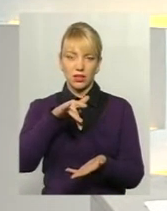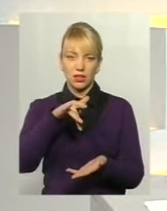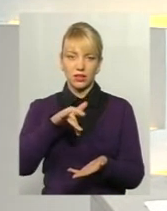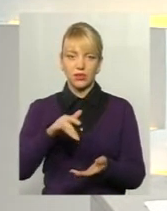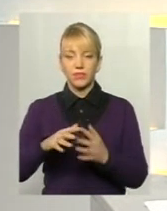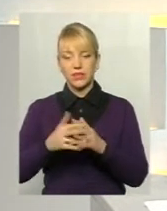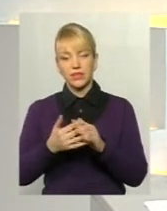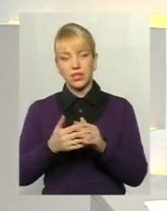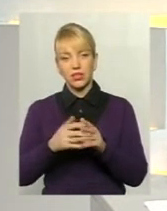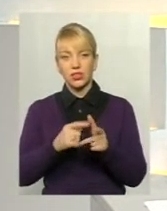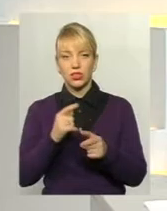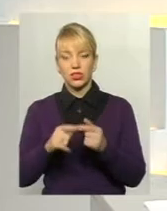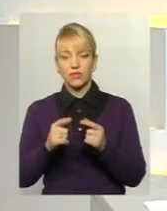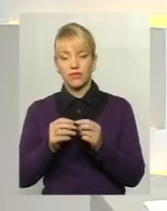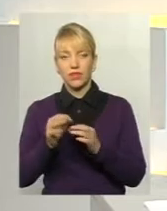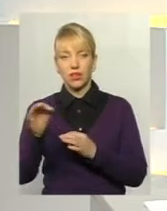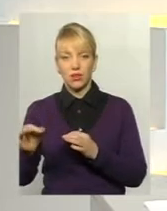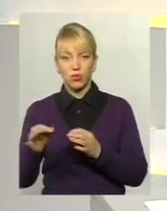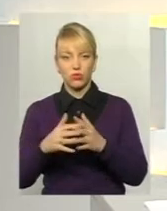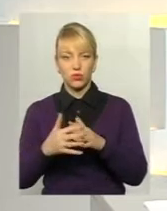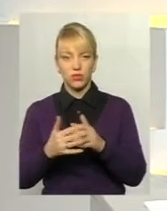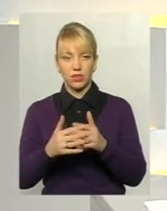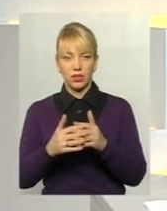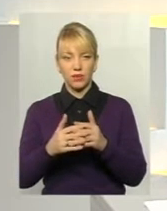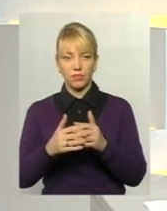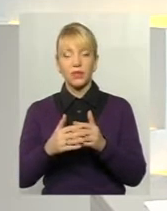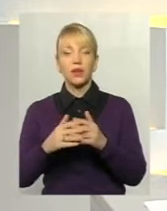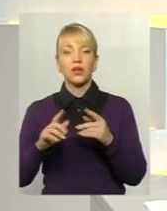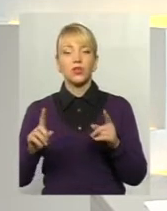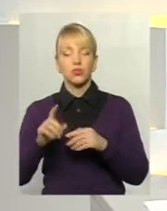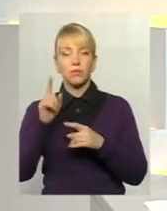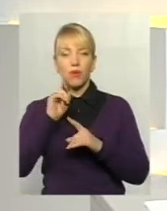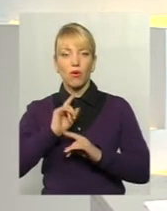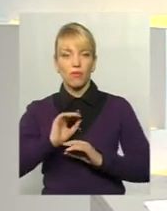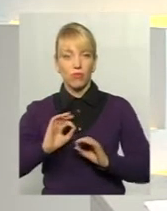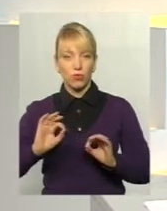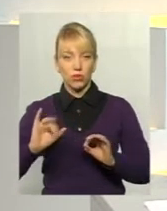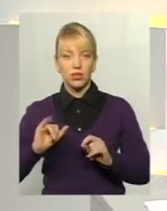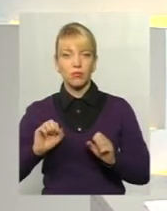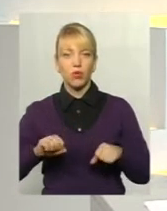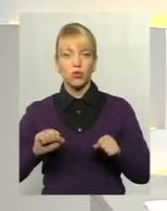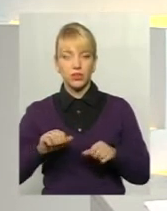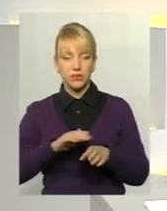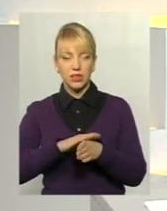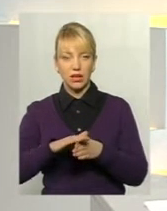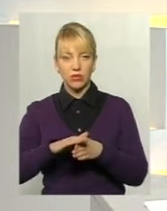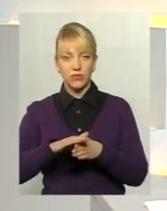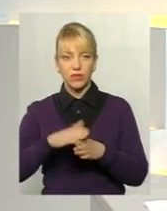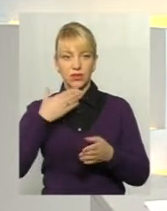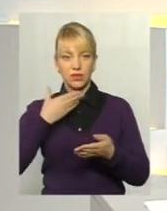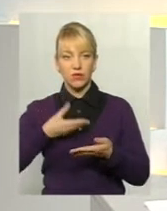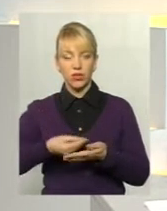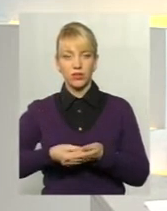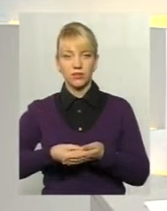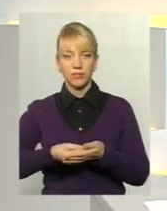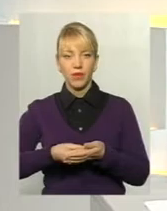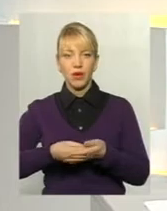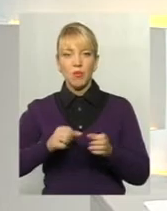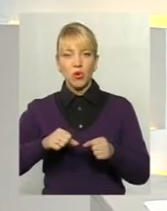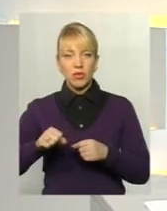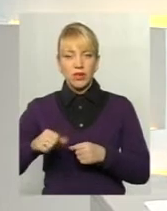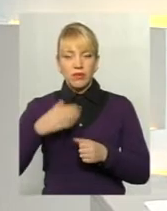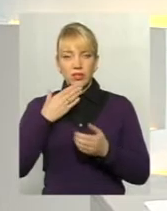у центральному селищі чи то у віддаленому селі, щоб комфорт і можливість реалізувати свої